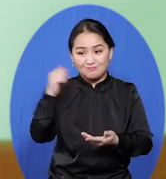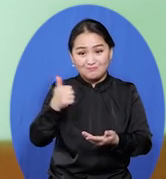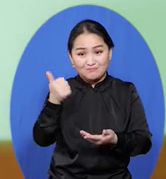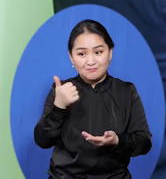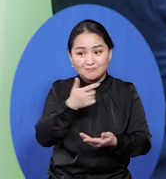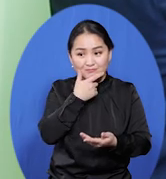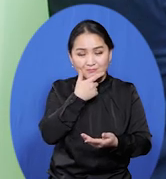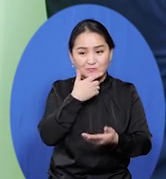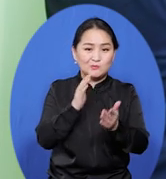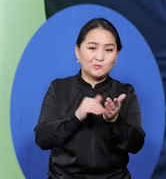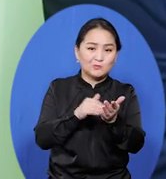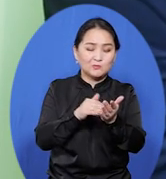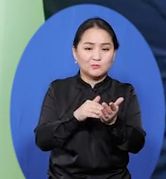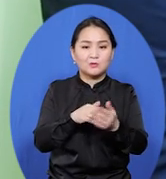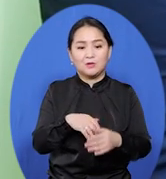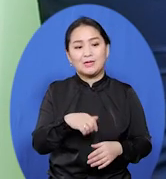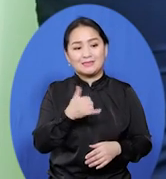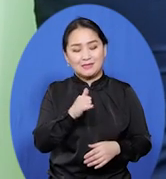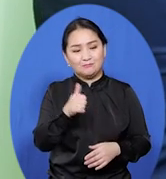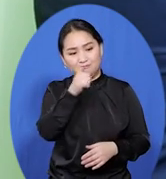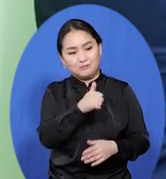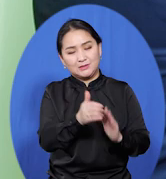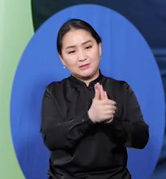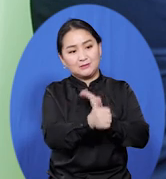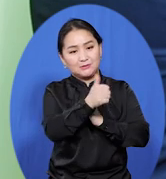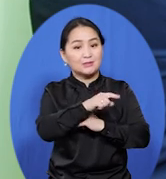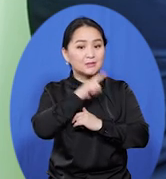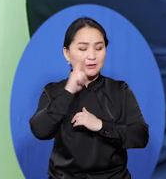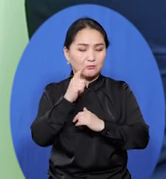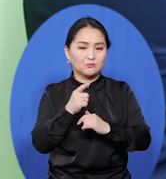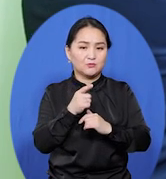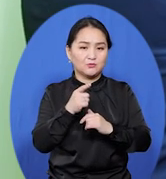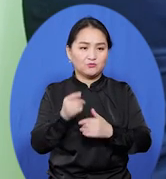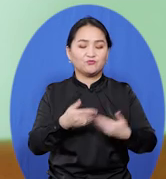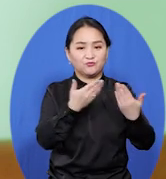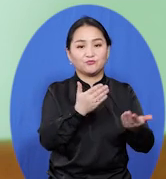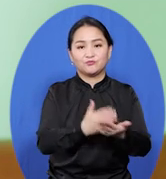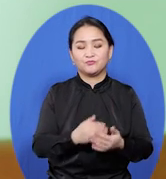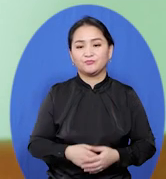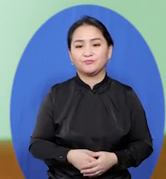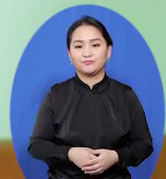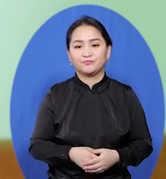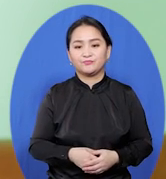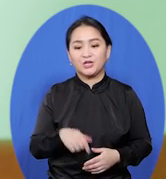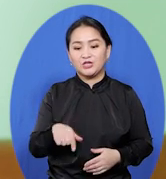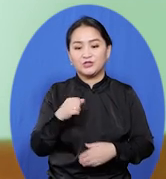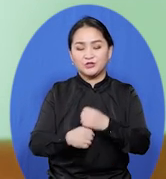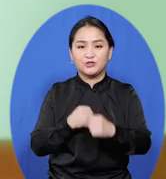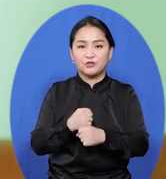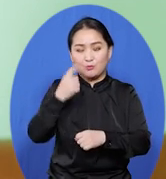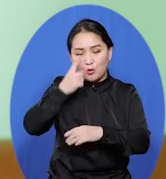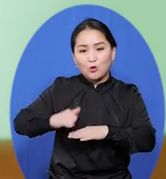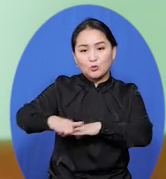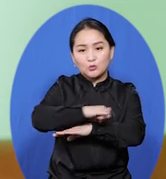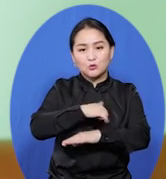зарим сумдэр нь 2, 3 айл үнэхээр одоо болцол хангасан чадварлаг залуучууд байвал тийшээ сонгоо явдаг. Аа, энэ жилийн хувьд ер нь улсын хэмжээнд шүү